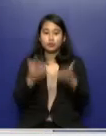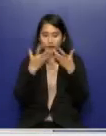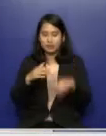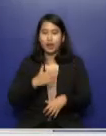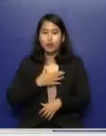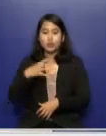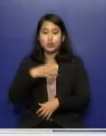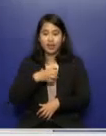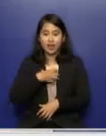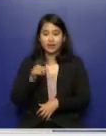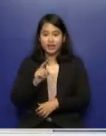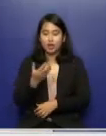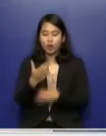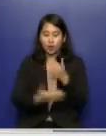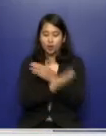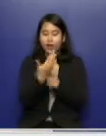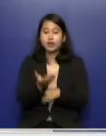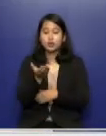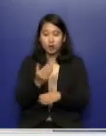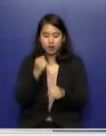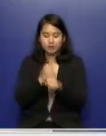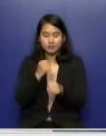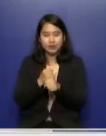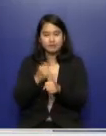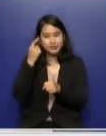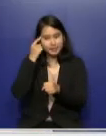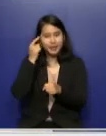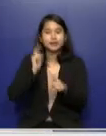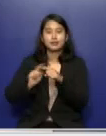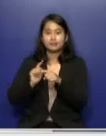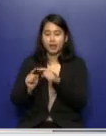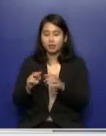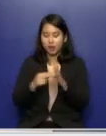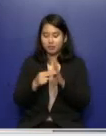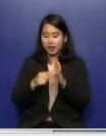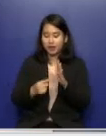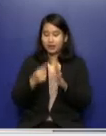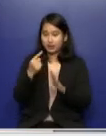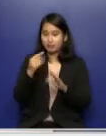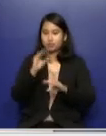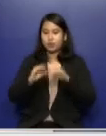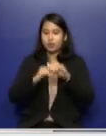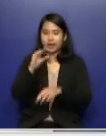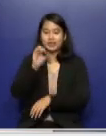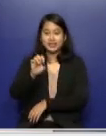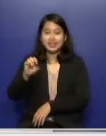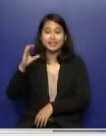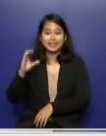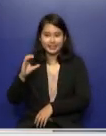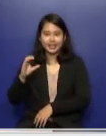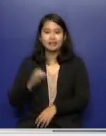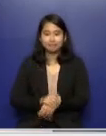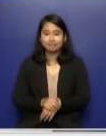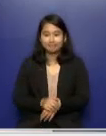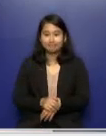จะขอโอกาสที่จะคิดที่จะทำนวัตกรรมนั่นเป็นจุดเริ่มต้นของ EEC เท่านั้น